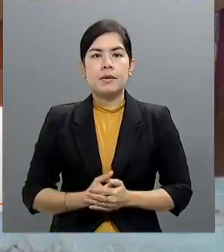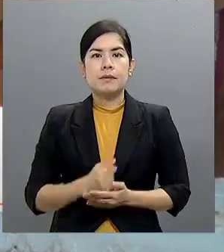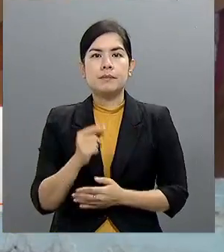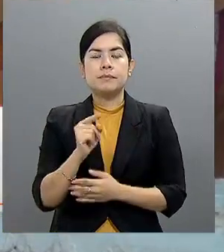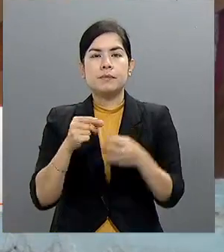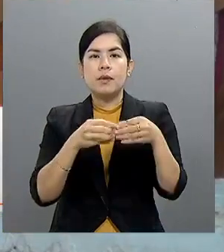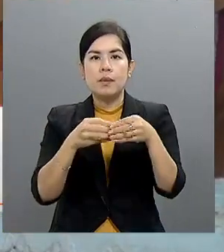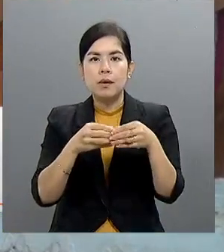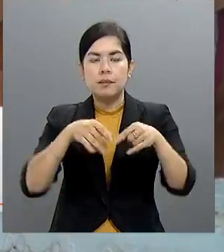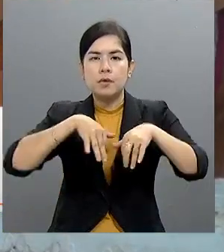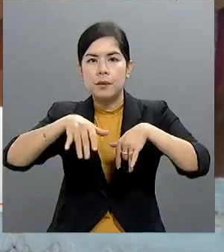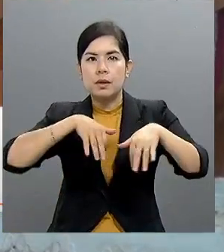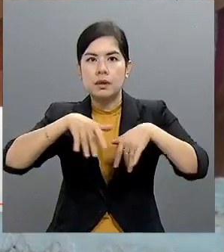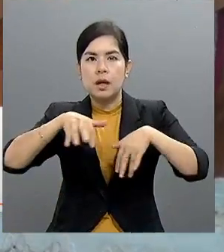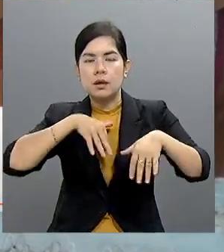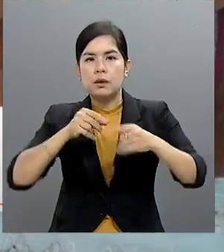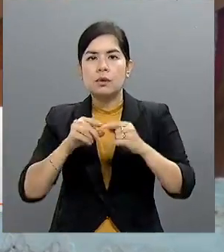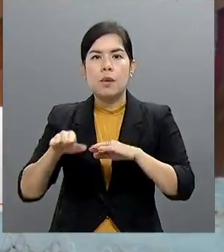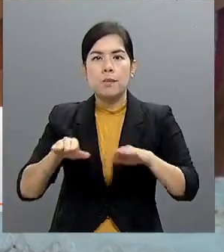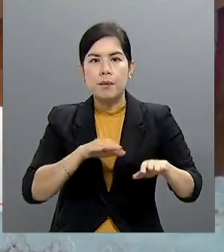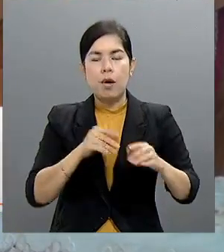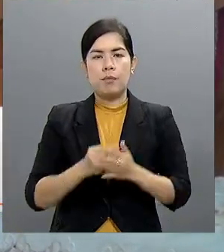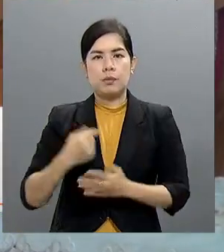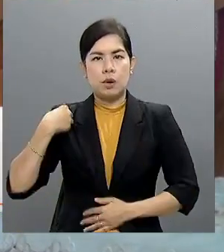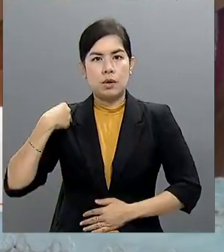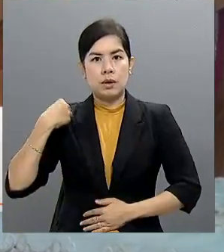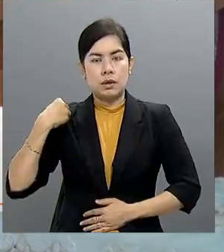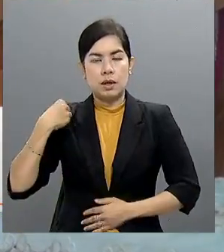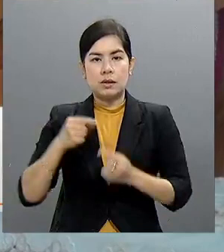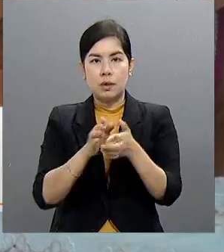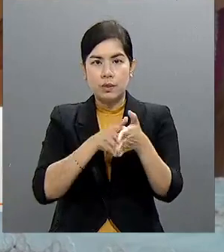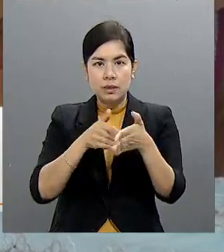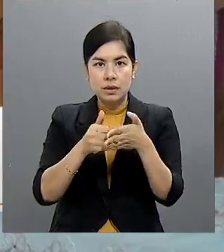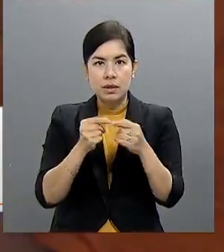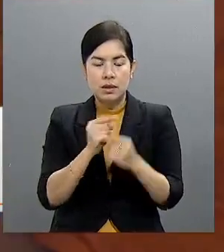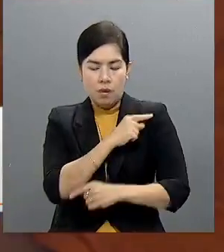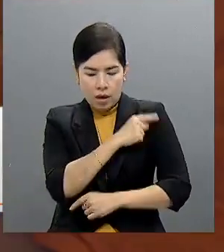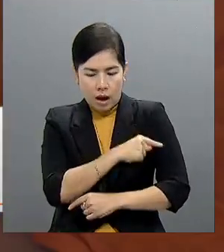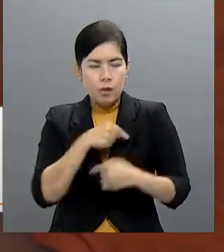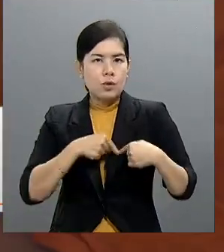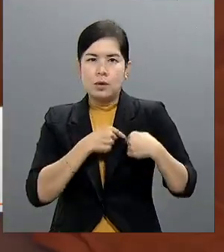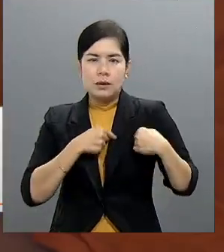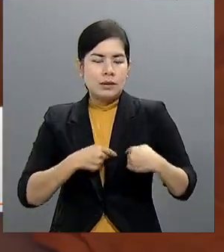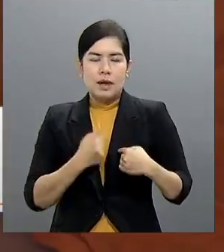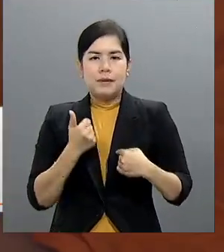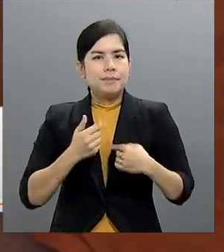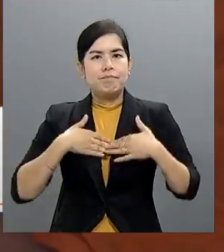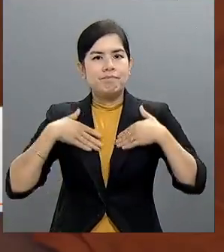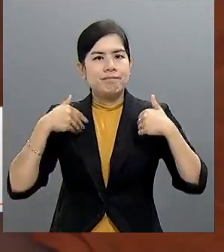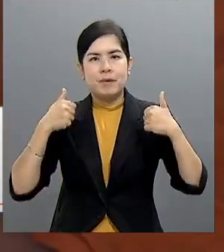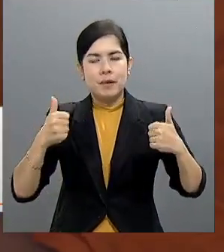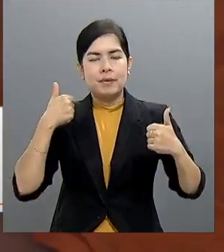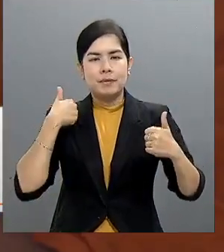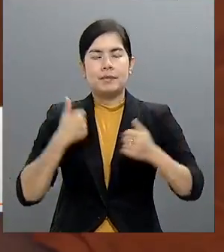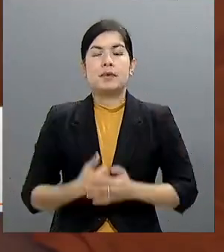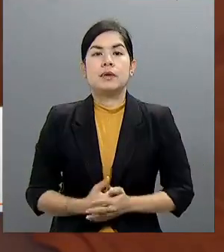างก็พร้อมใจกันแต่งกายชุดขาวทำจิตใจให้สะอาดผ่องใสโดยการพิธีสมโภชก็ได้นำเทียนพรรษ